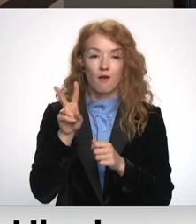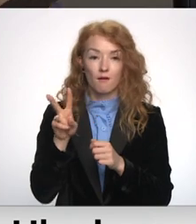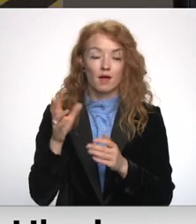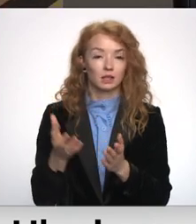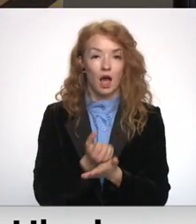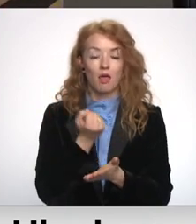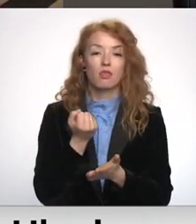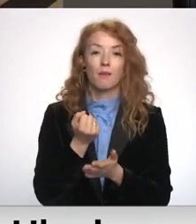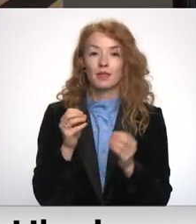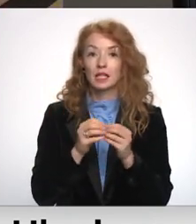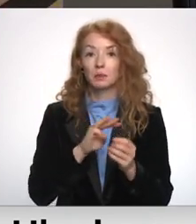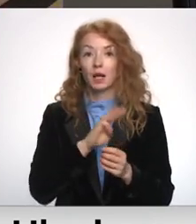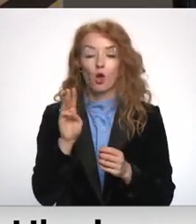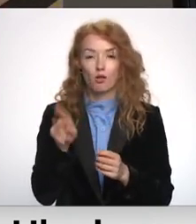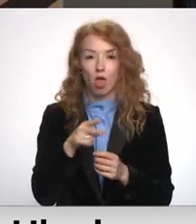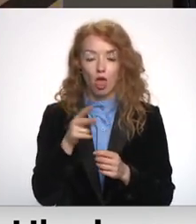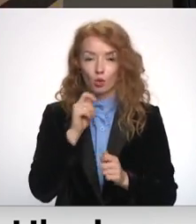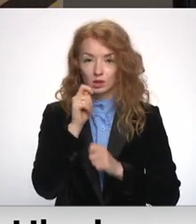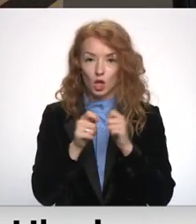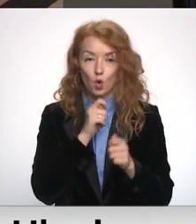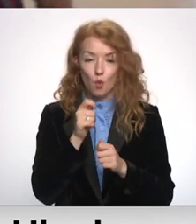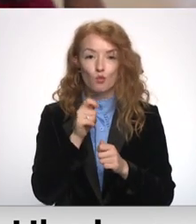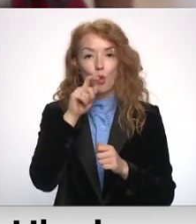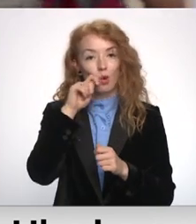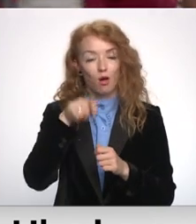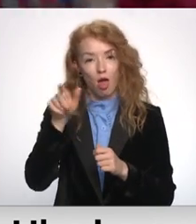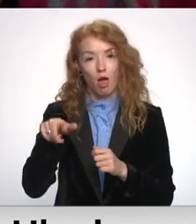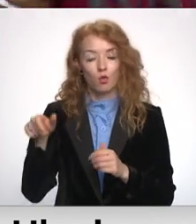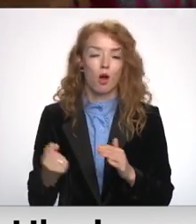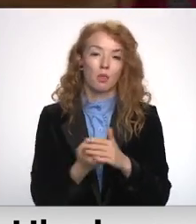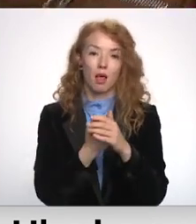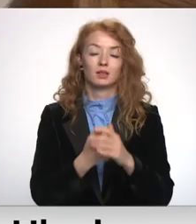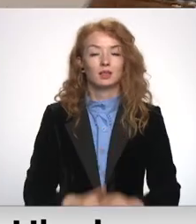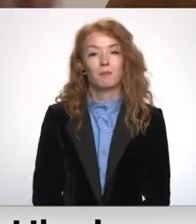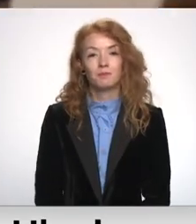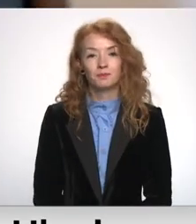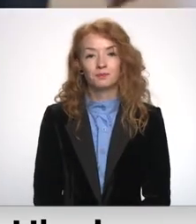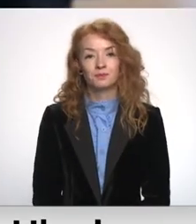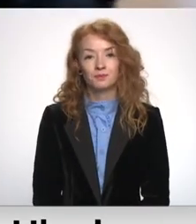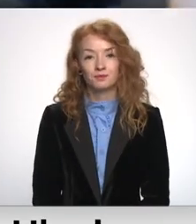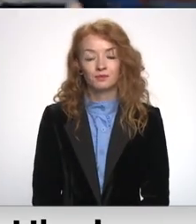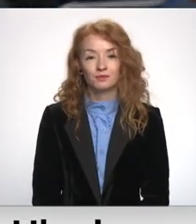nekā 10 miljonus eiro ziedojumu Ukraiņu atbalstam. Ilija Kozīns, Ivo Župickis, Latvijas televīzija.